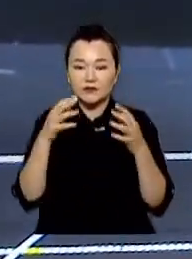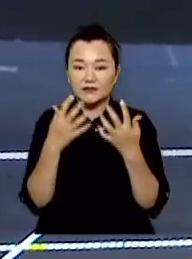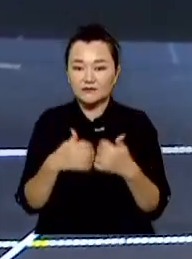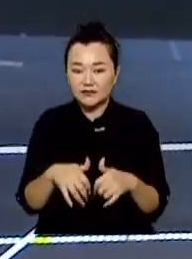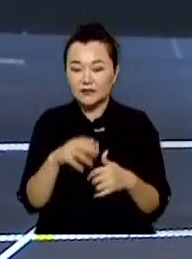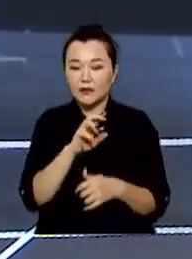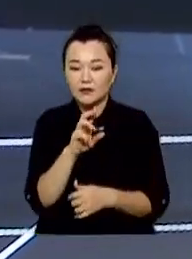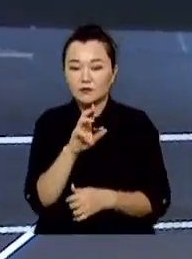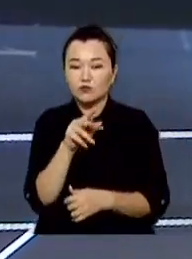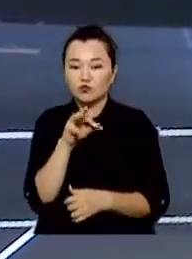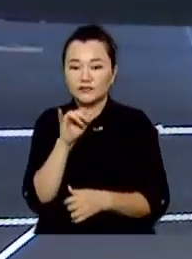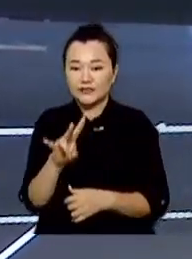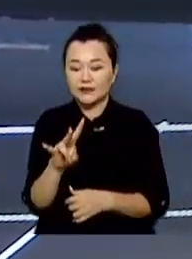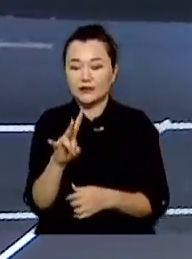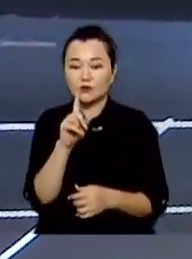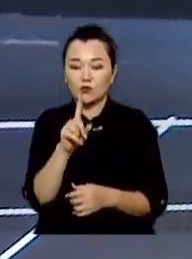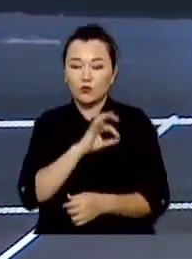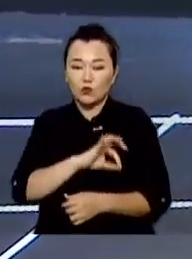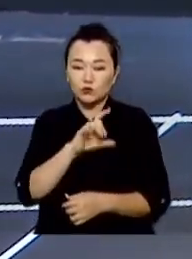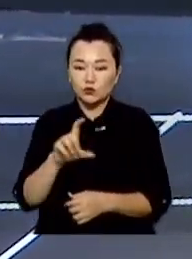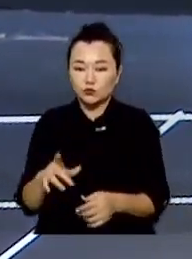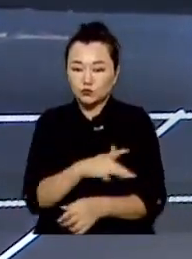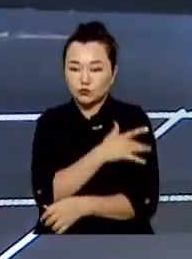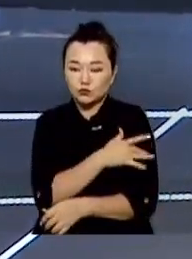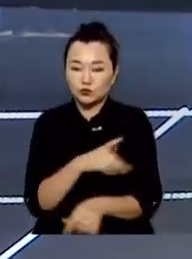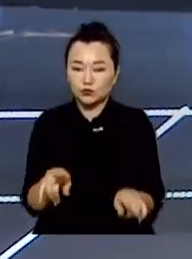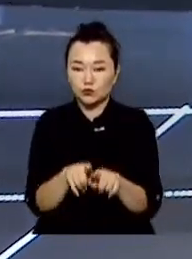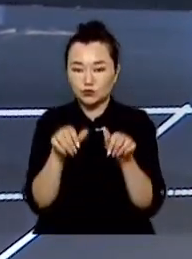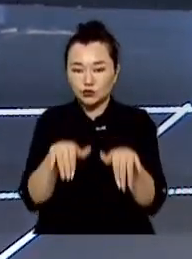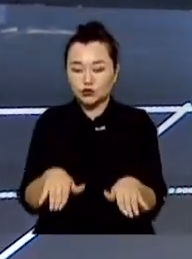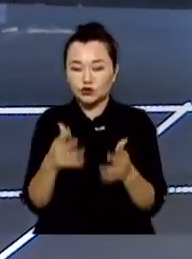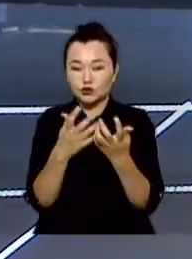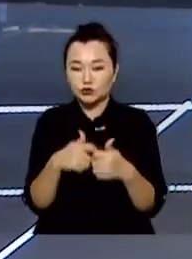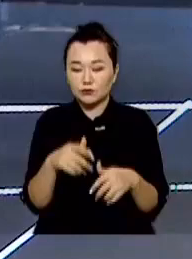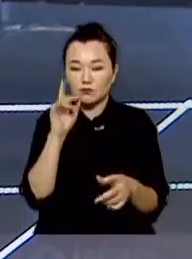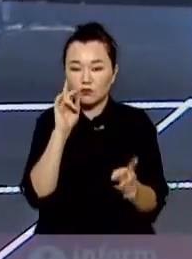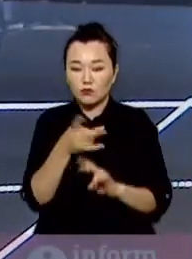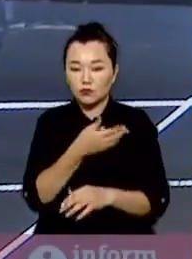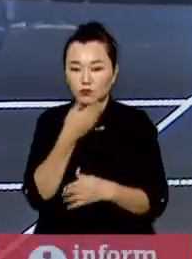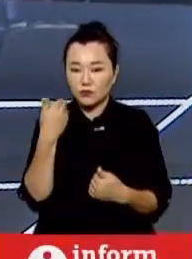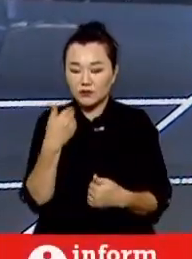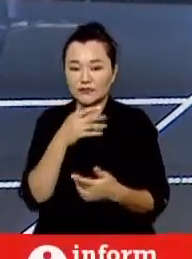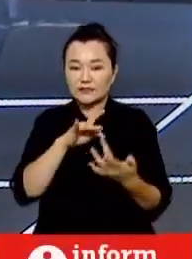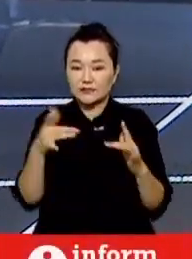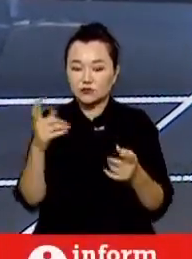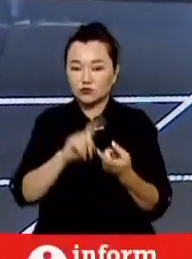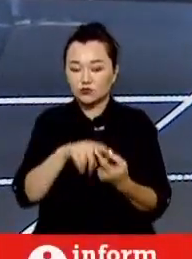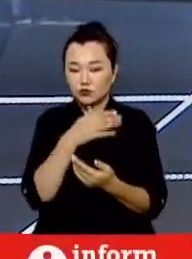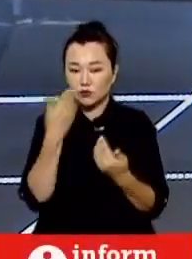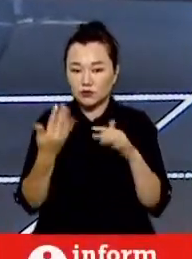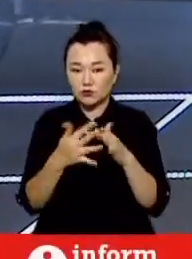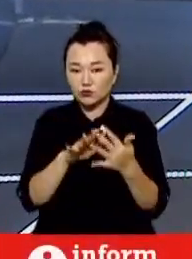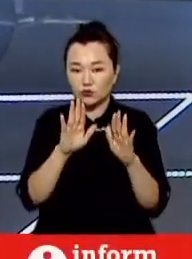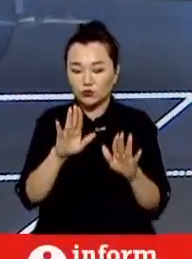цифровизации Багдат Мусин. Однако пользователи услуг такое решение считают непопулярным. Сеть не ловит не только на селе, но